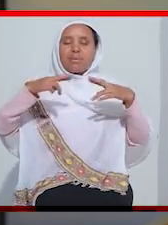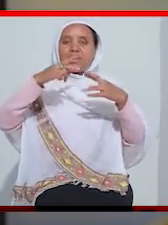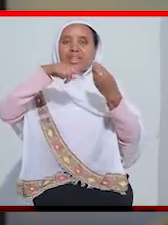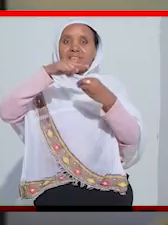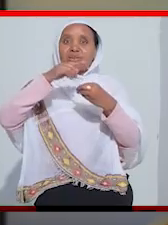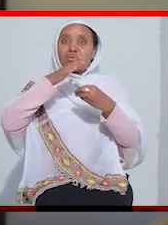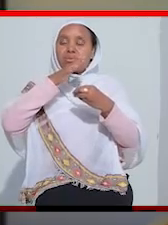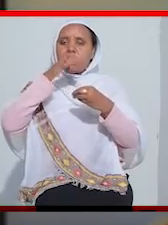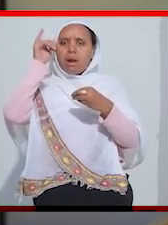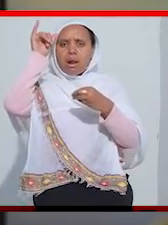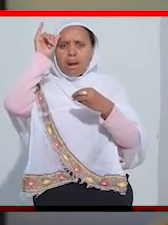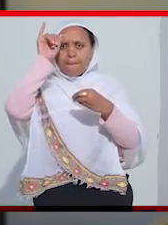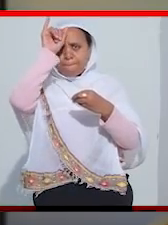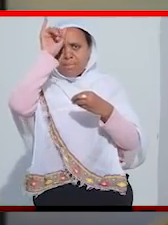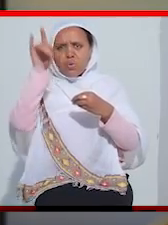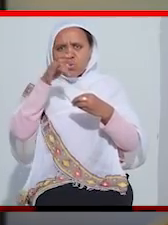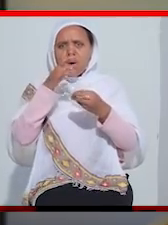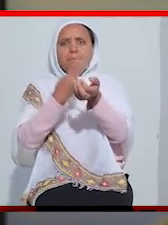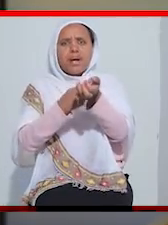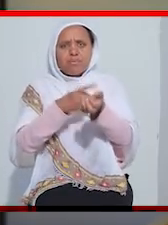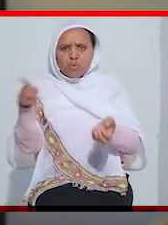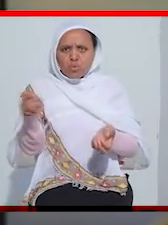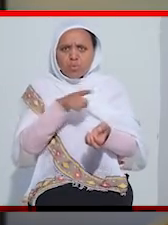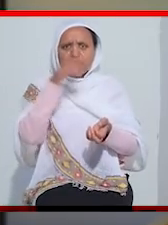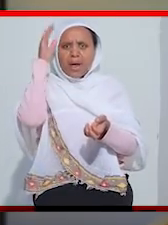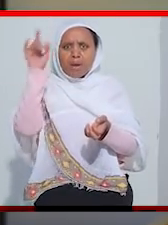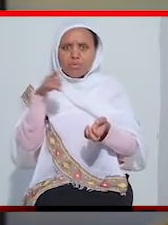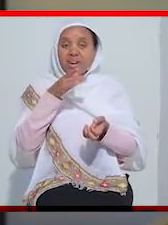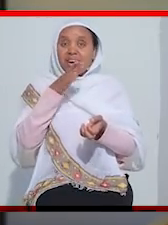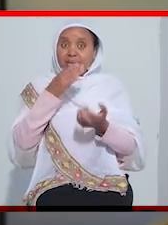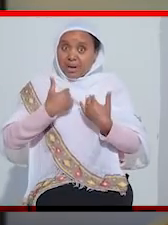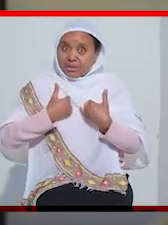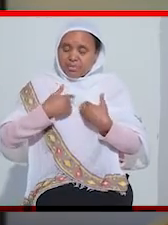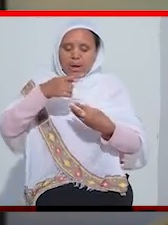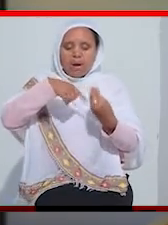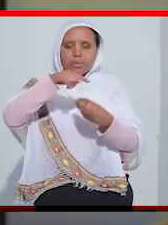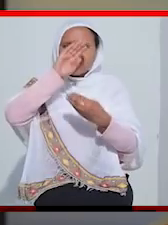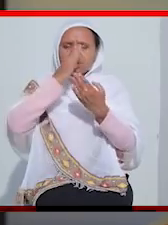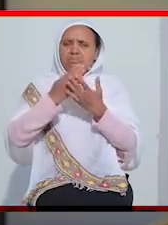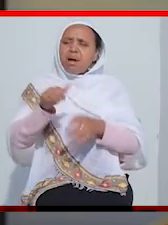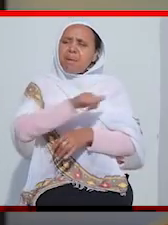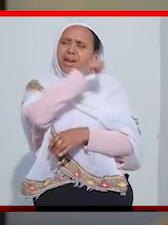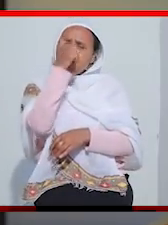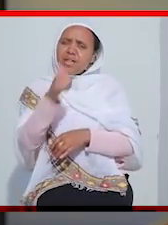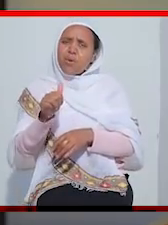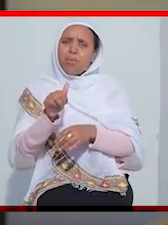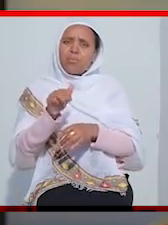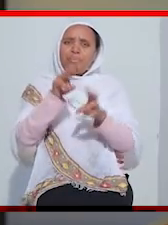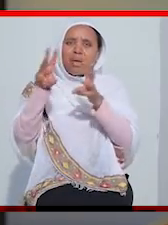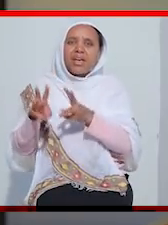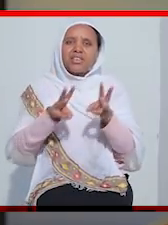በገመድ በታሰረችው እናቱ አካባቢ ላምም ይሁን አህያም ይሁን በግም ይሁን እናት ባለችበት አካባቢ